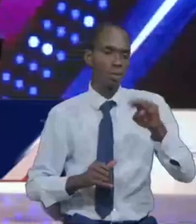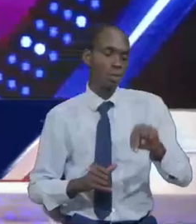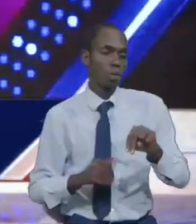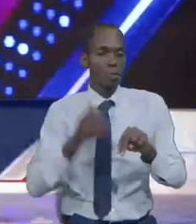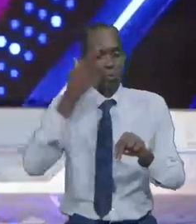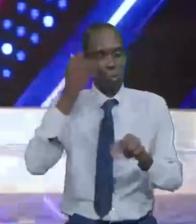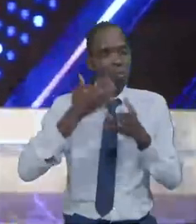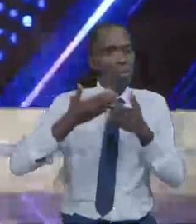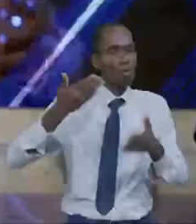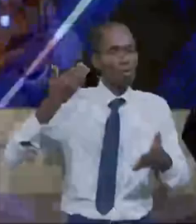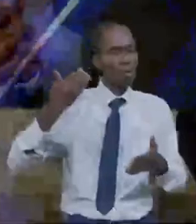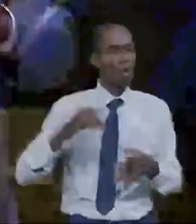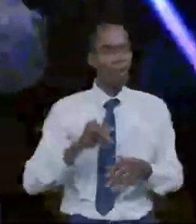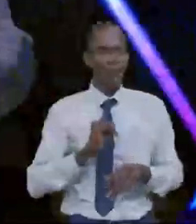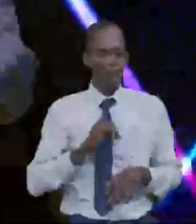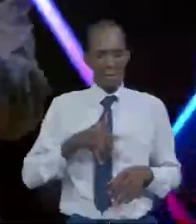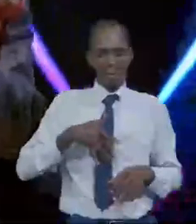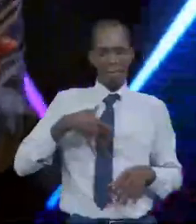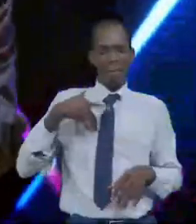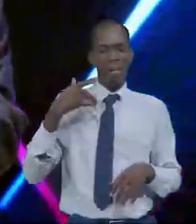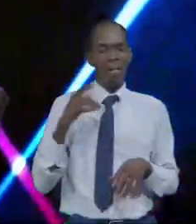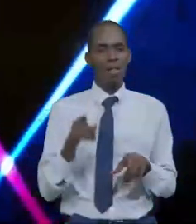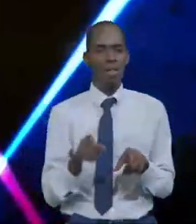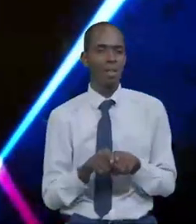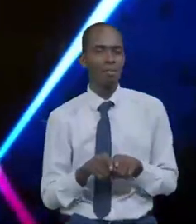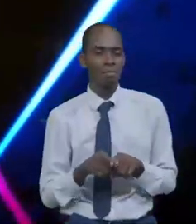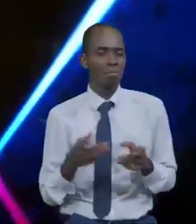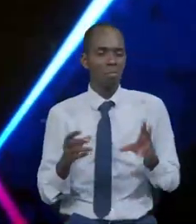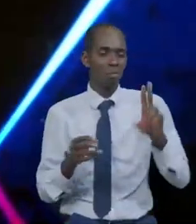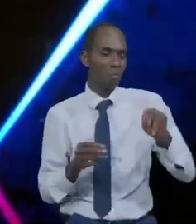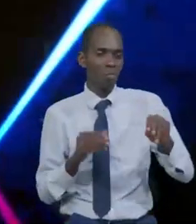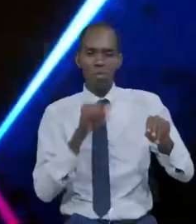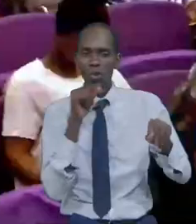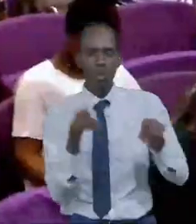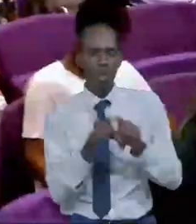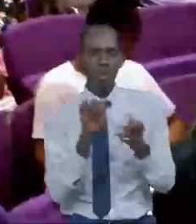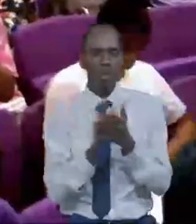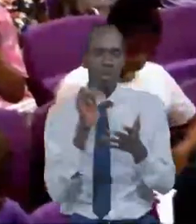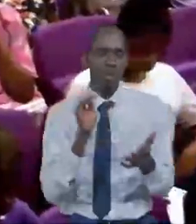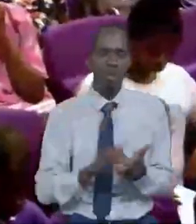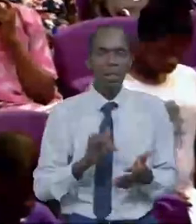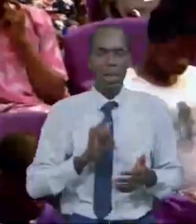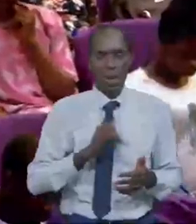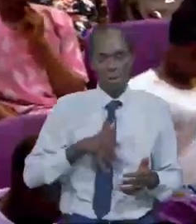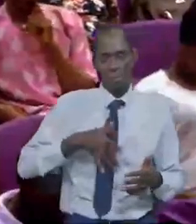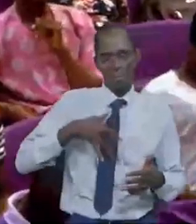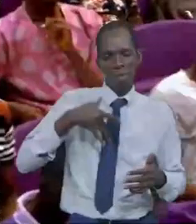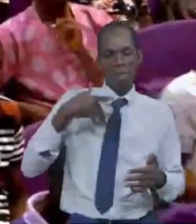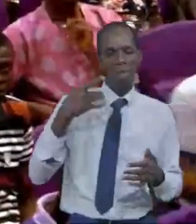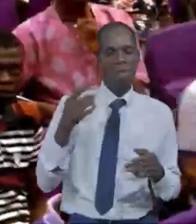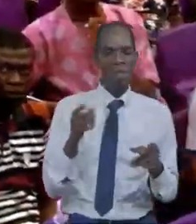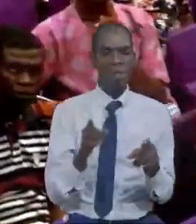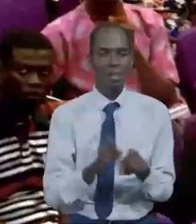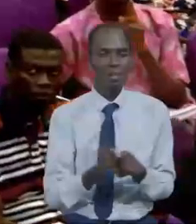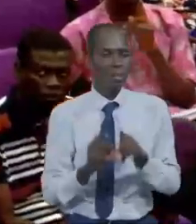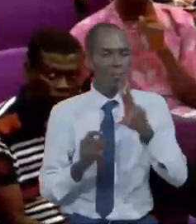je suis poussé à faire ceci. Non, je crois que non, ce n'est pas la pensée personnelle, il ne le fait plus.